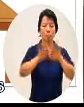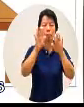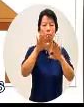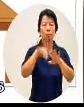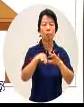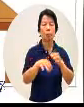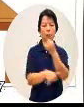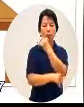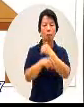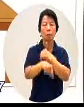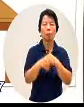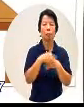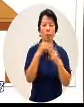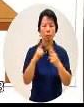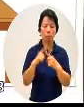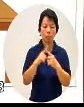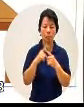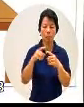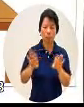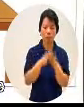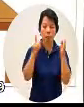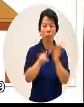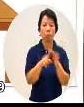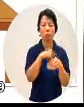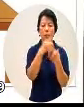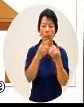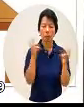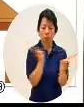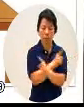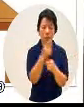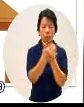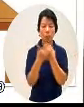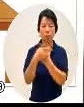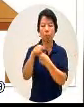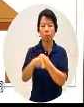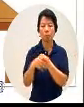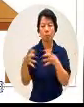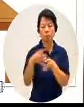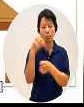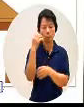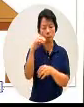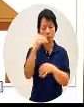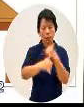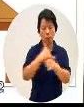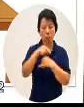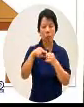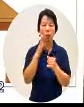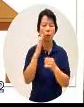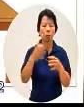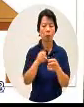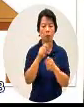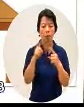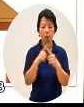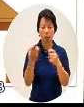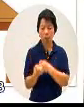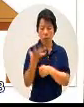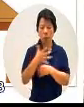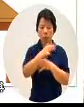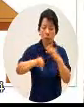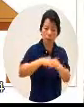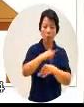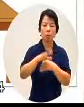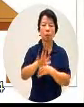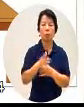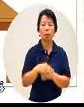一開始是為了彼此保護所以要一起生活在一起人多了以後呢就有經濟活動有生產人